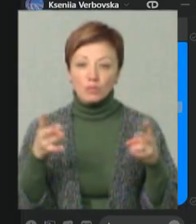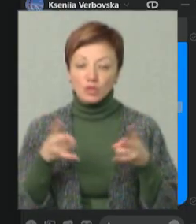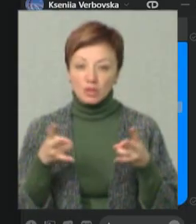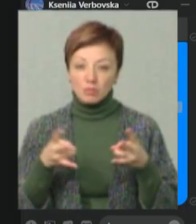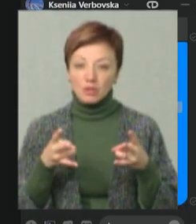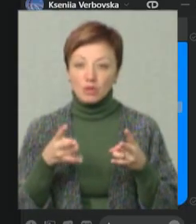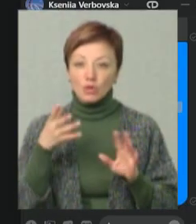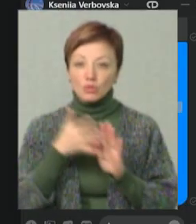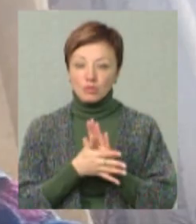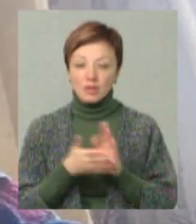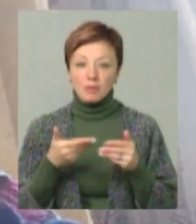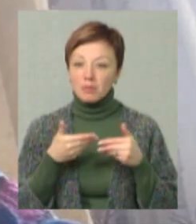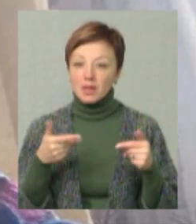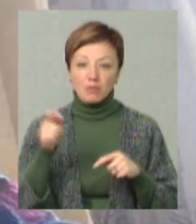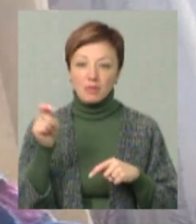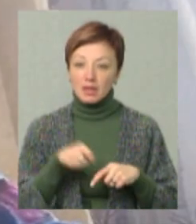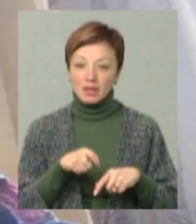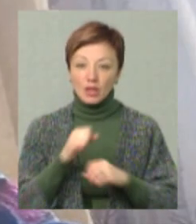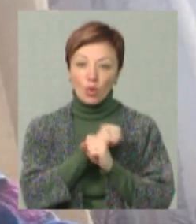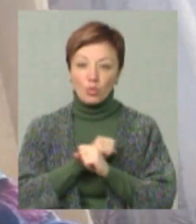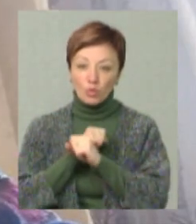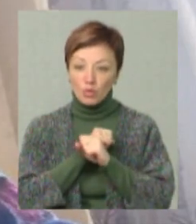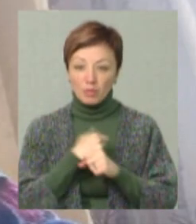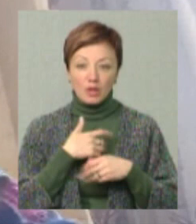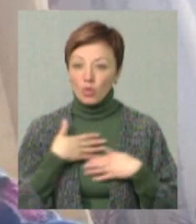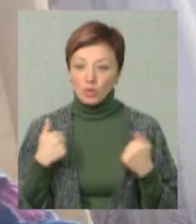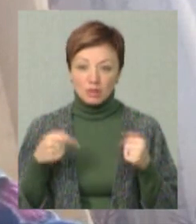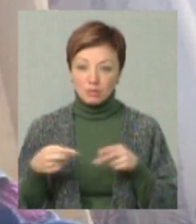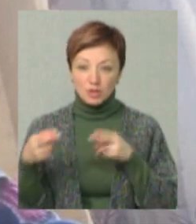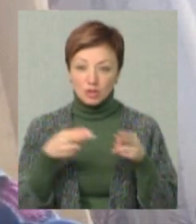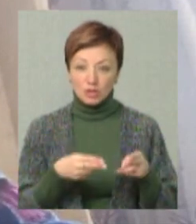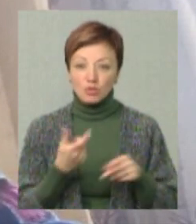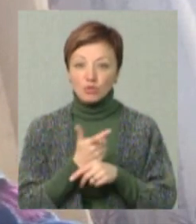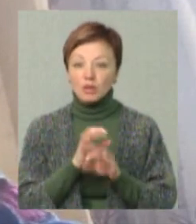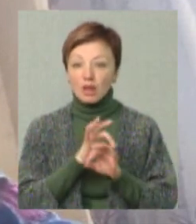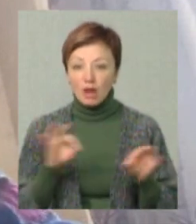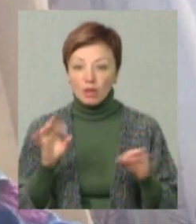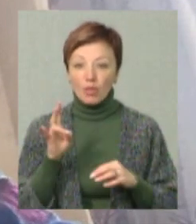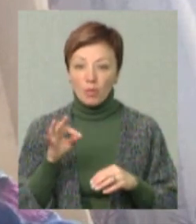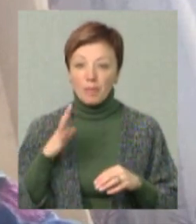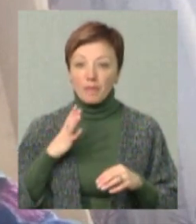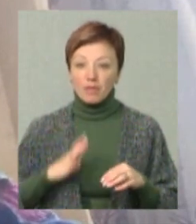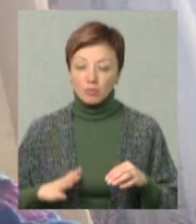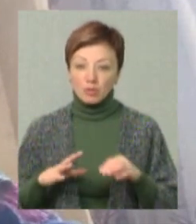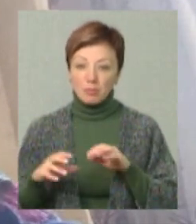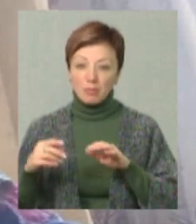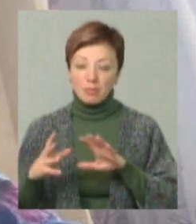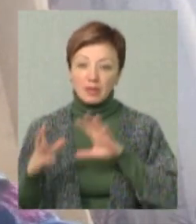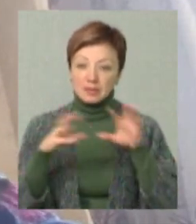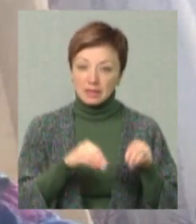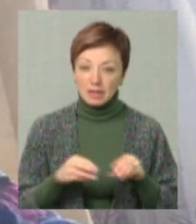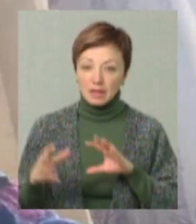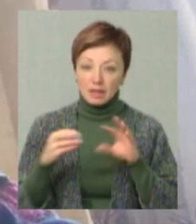потрібно розуміти, що ми не приїхали сюди на курорт, ми не хотіли сюди приїжджати, то дуже класно, але ми вимушені